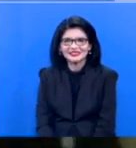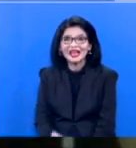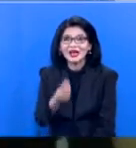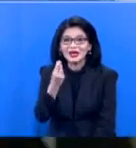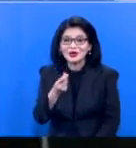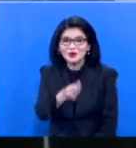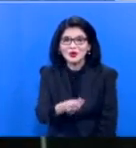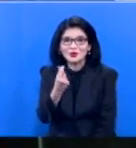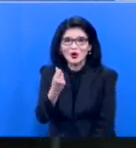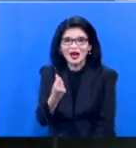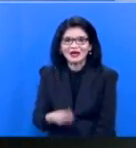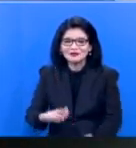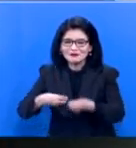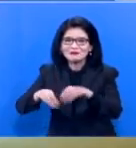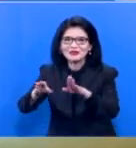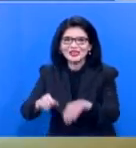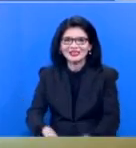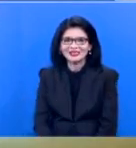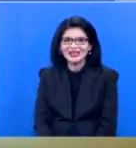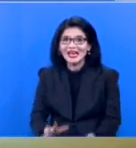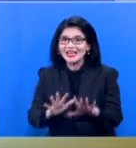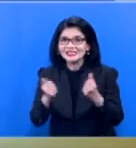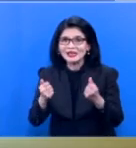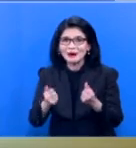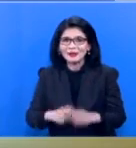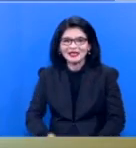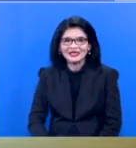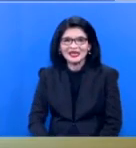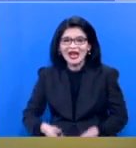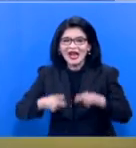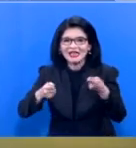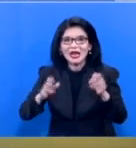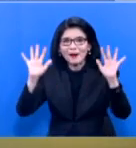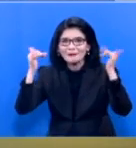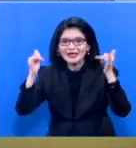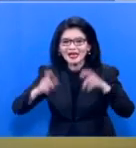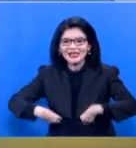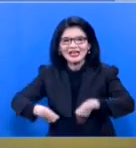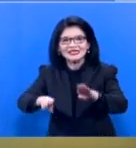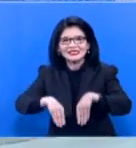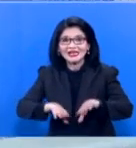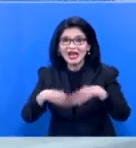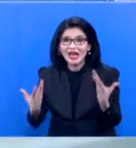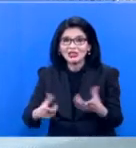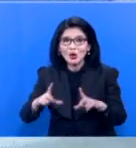juga dengan giveaway. Siapkan hadiah seperti mainan anak, sajadah, atau mukena.